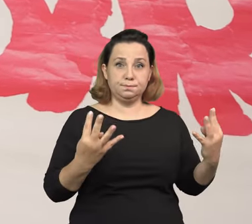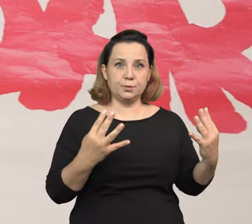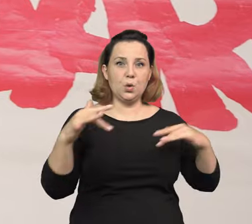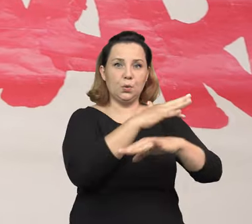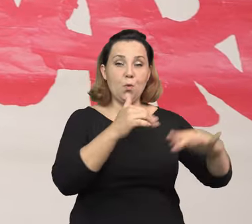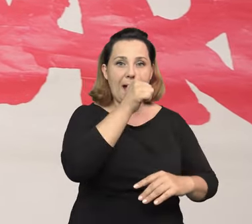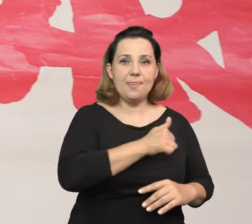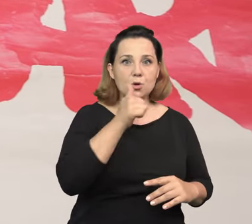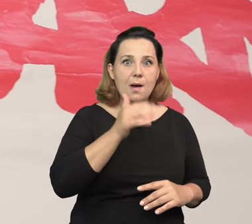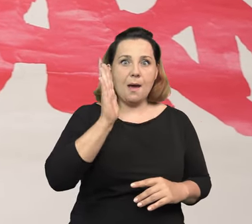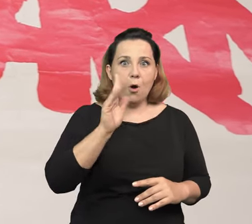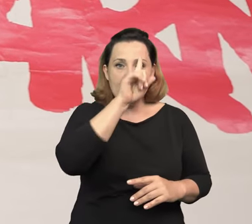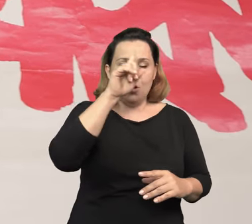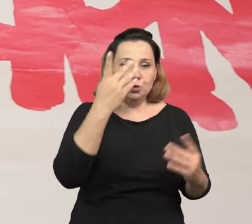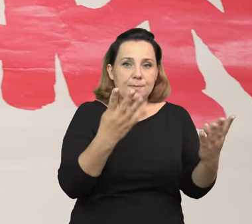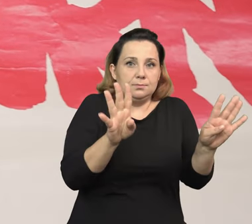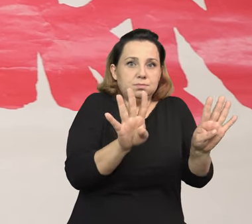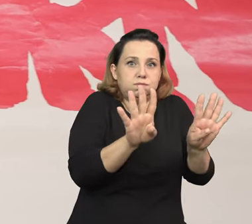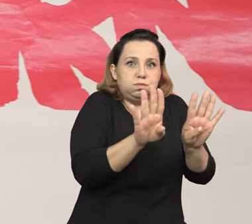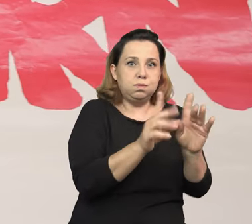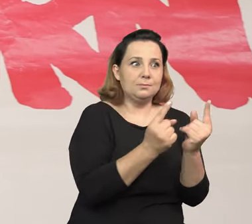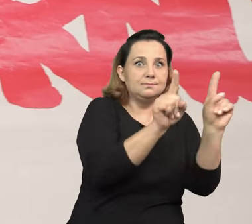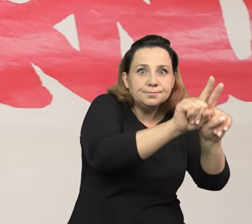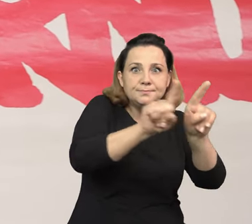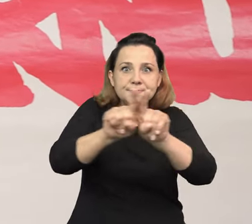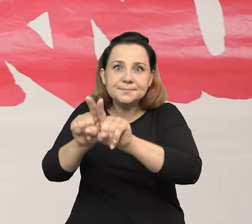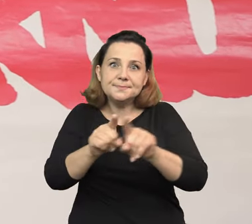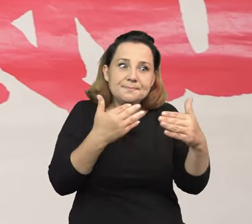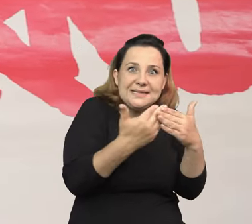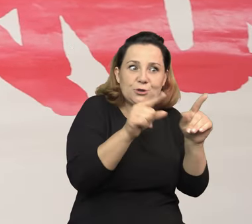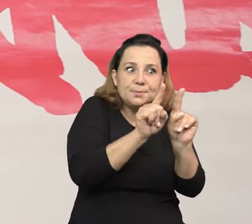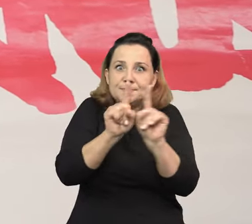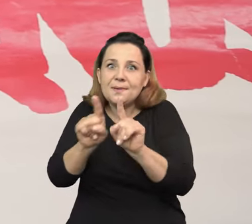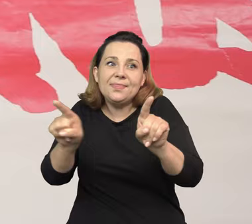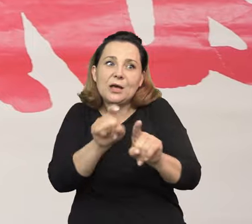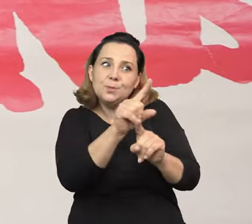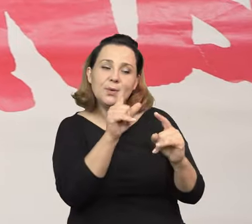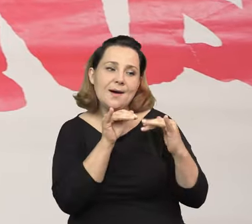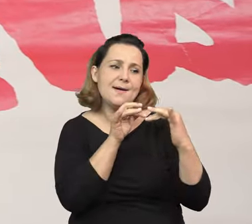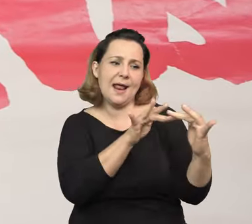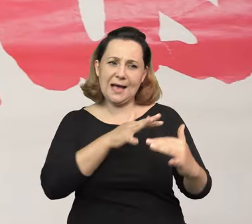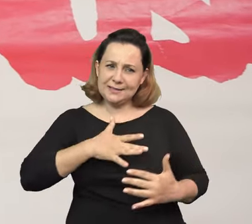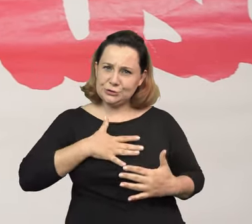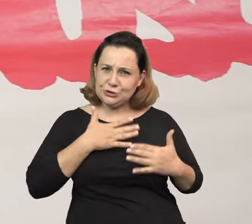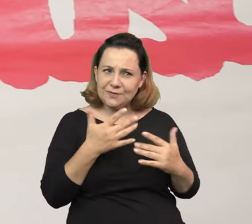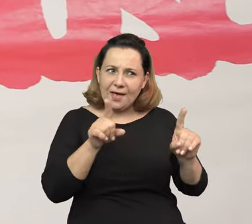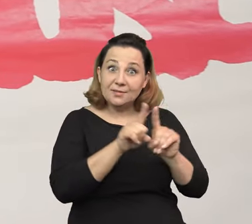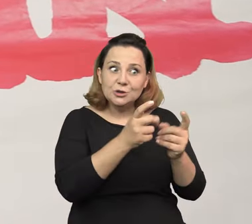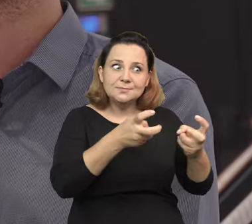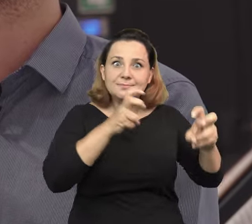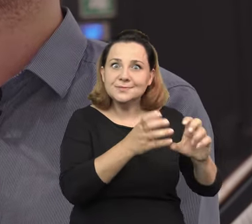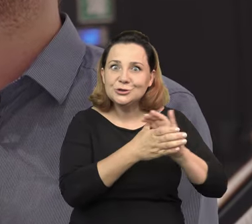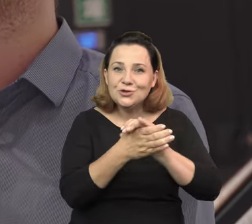ale ten tłum się do siebie zbliża. Ci ludzie są coraz bliżej. Nawiązuje się między nimi jakaś dziwna więź. Buduje się